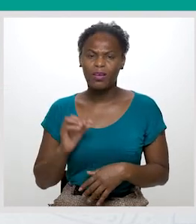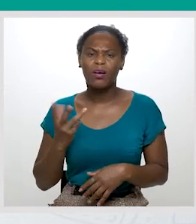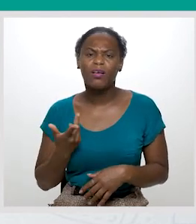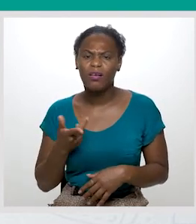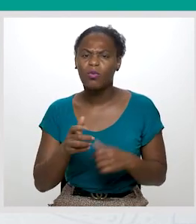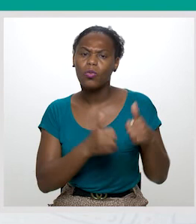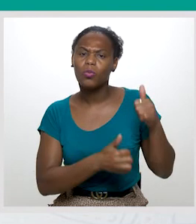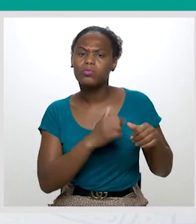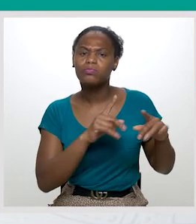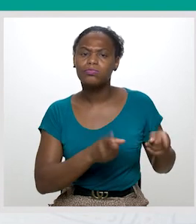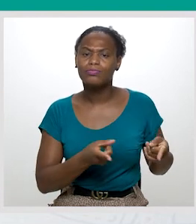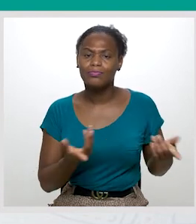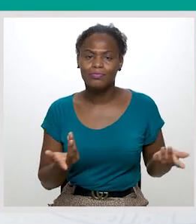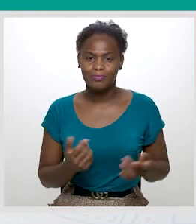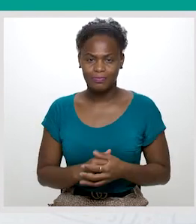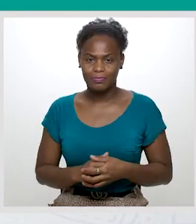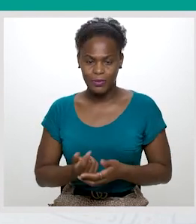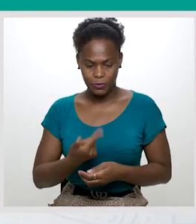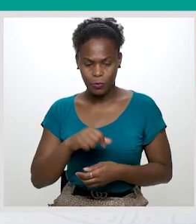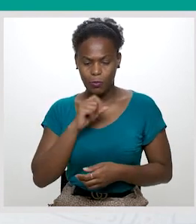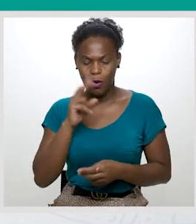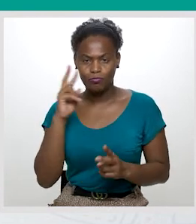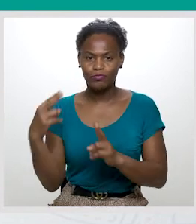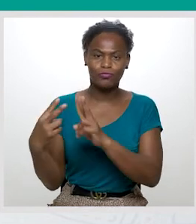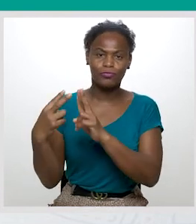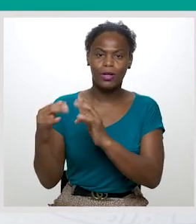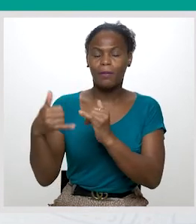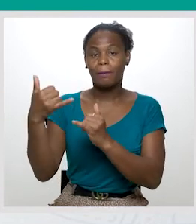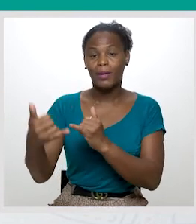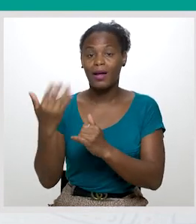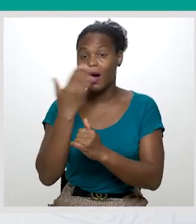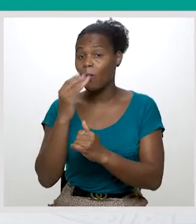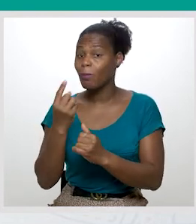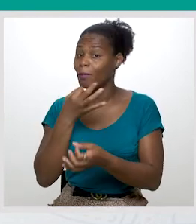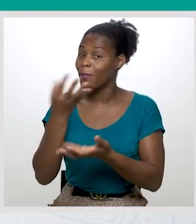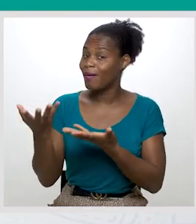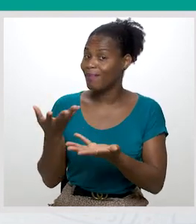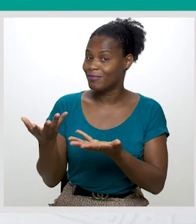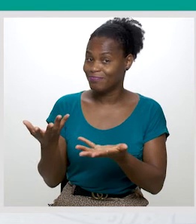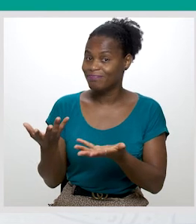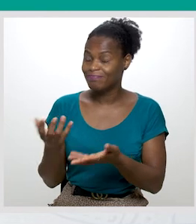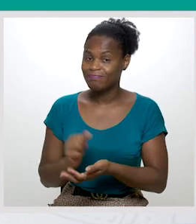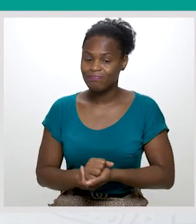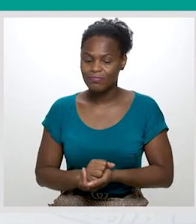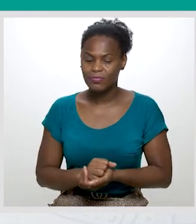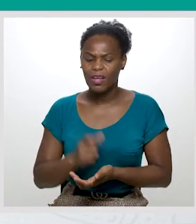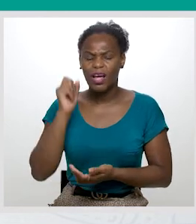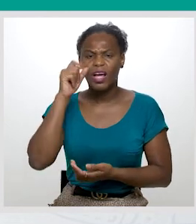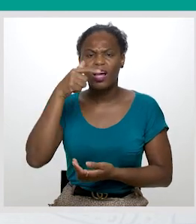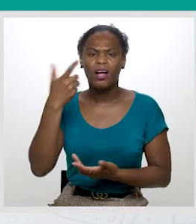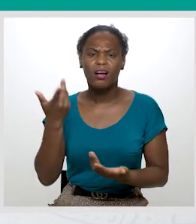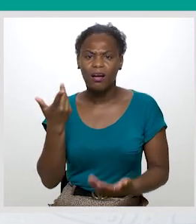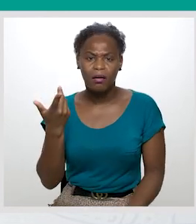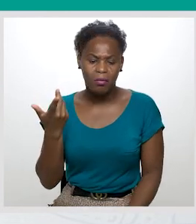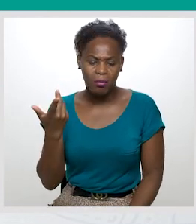Quand est-ce que le concours commence? On peut se voir après les cours pour en parler? Quels sont les